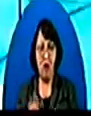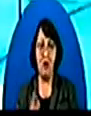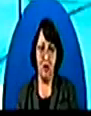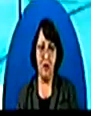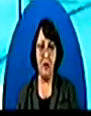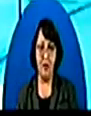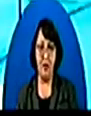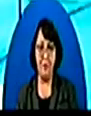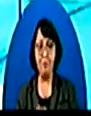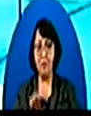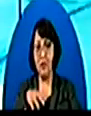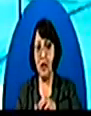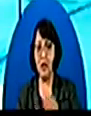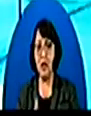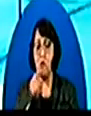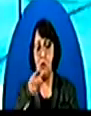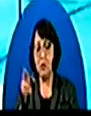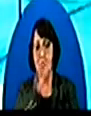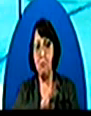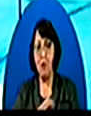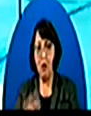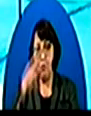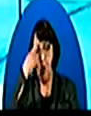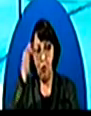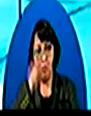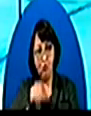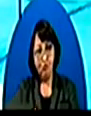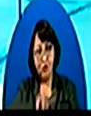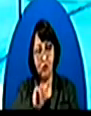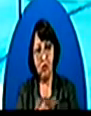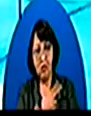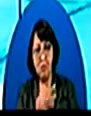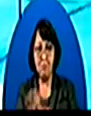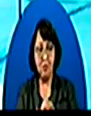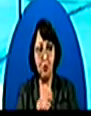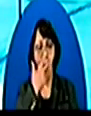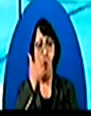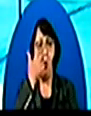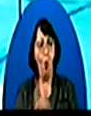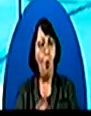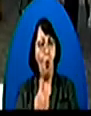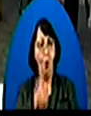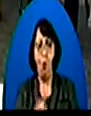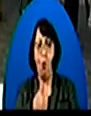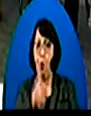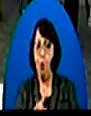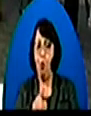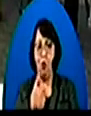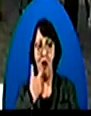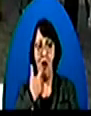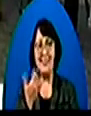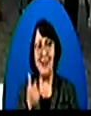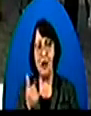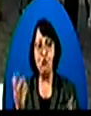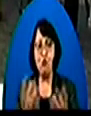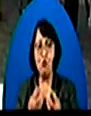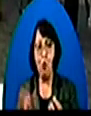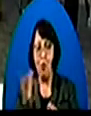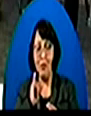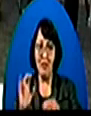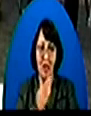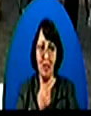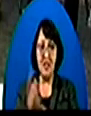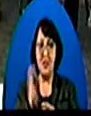За тэгэхээр дэлхийн эрүүл мэндийн байгууллагаас бол манай улсын энэ удаагийн дадлаг сургалтыг бол сайнаар үнэлсэн. За цөөхөн хідэн орон бол ийм дадлаг